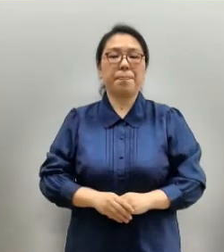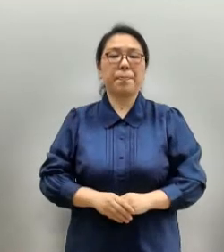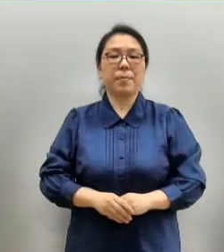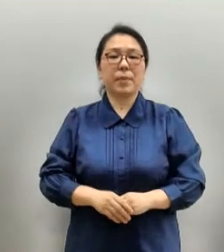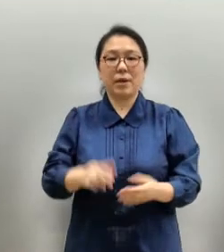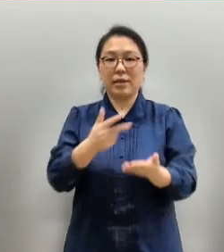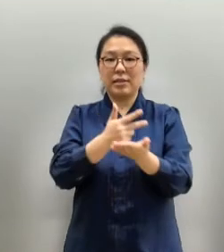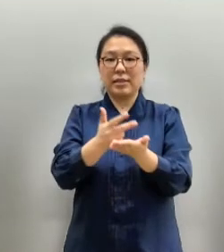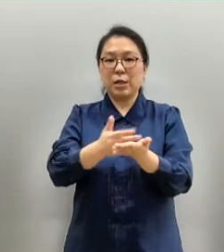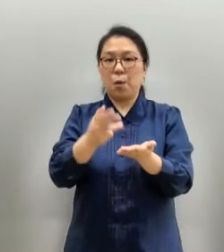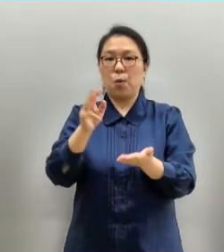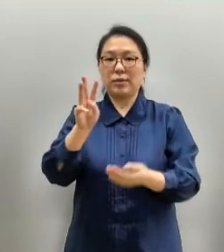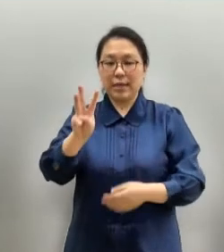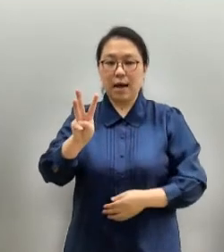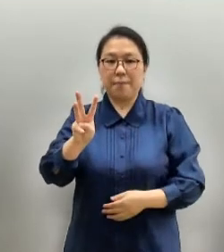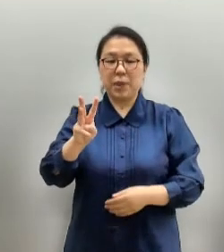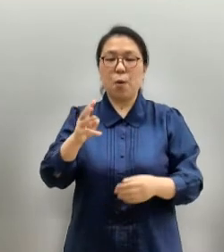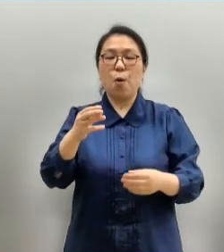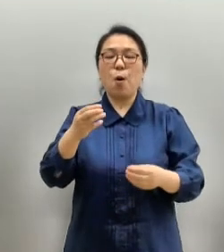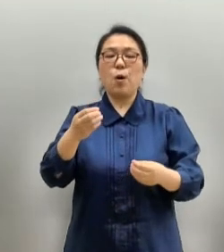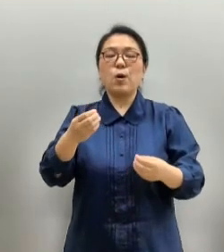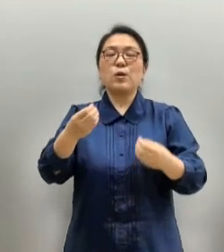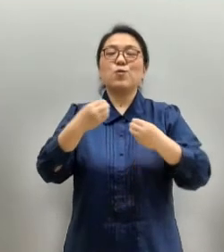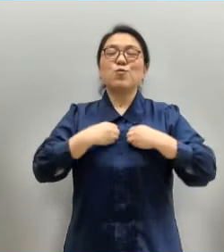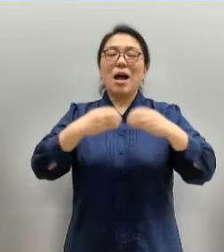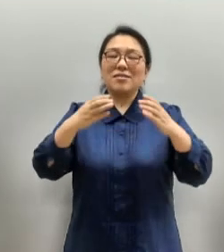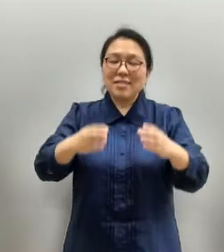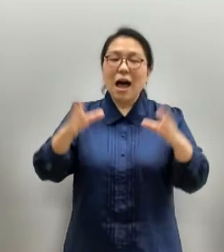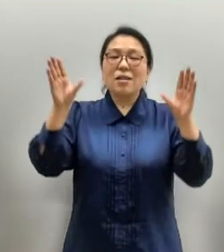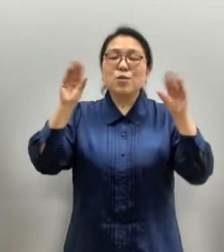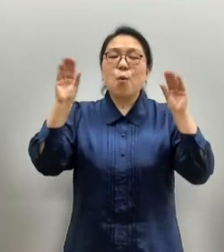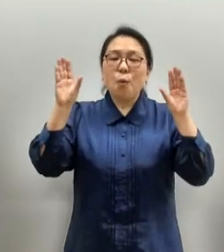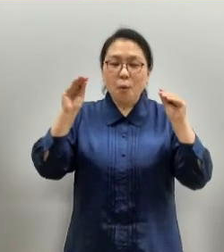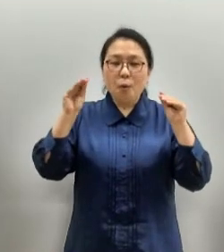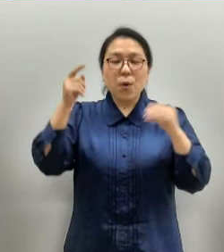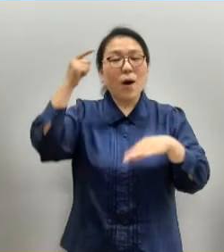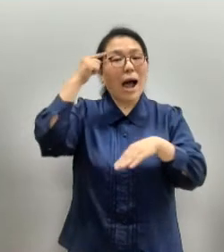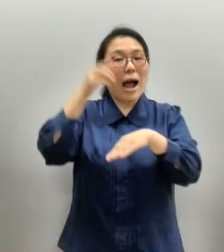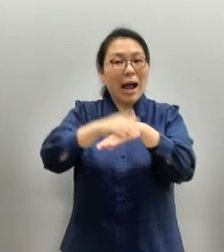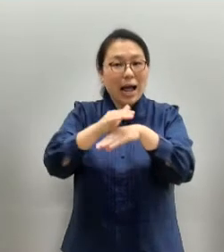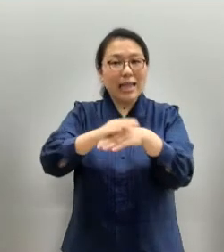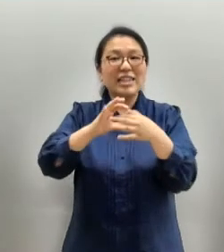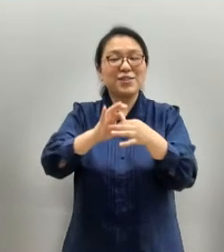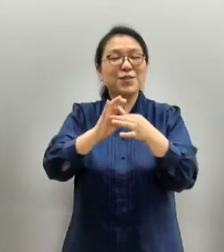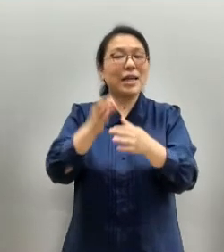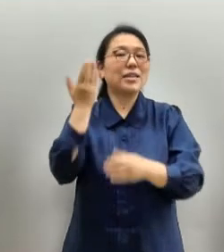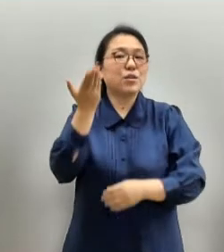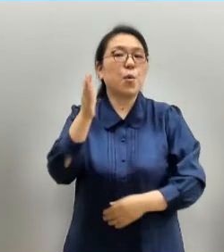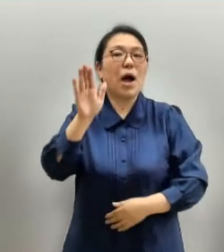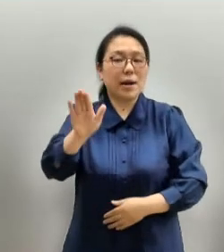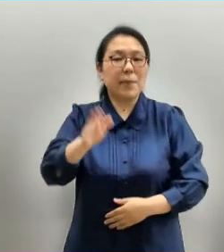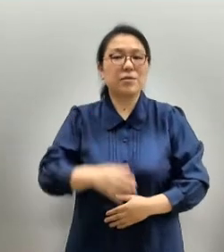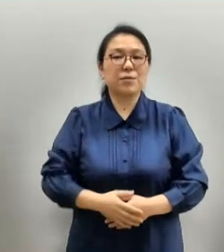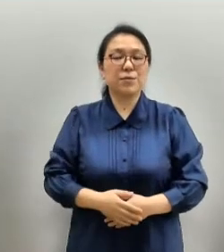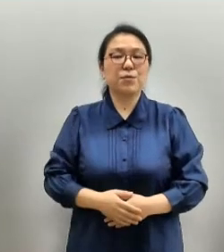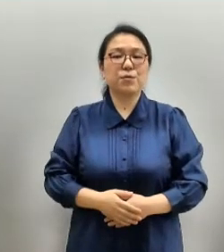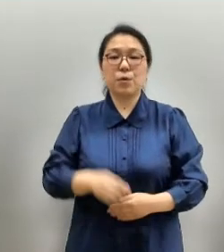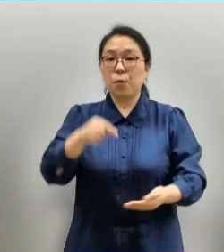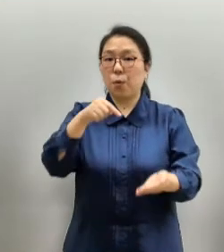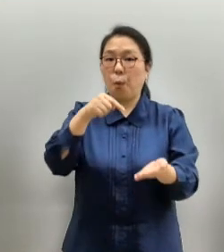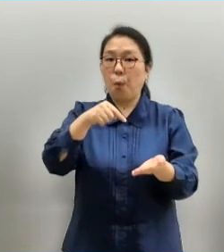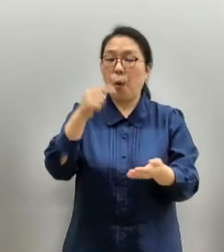この資料3のクラスター情報の公表の考え方で質問でございます。この考え方という